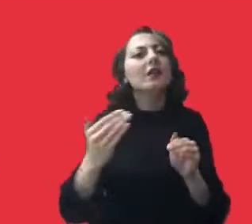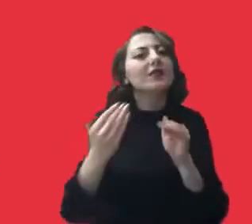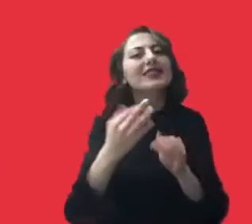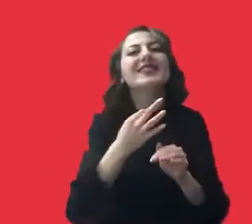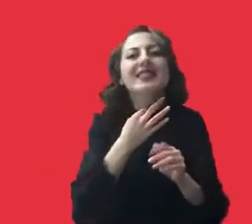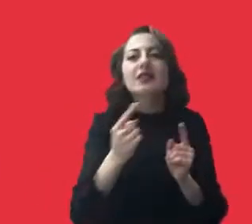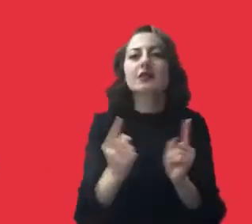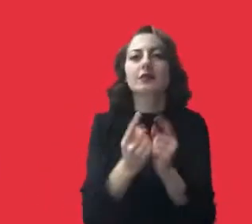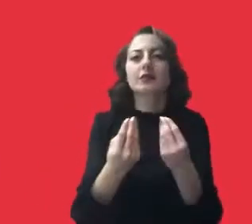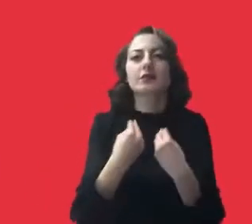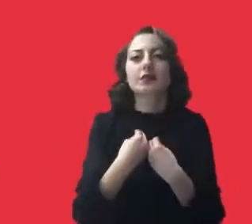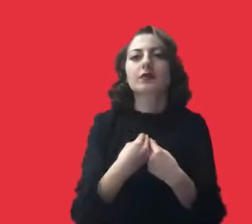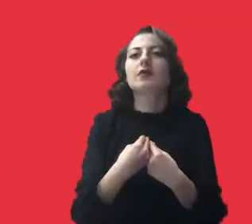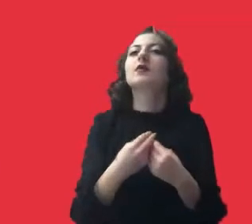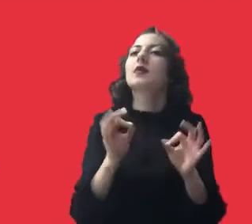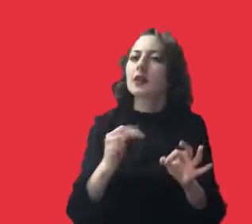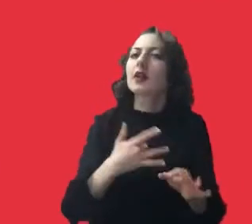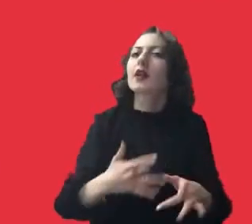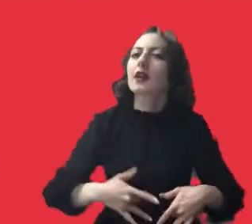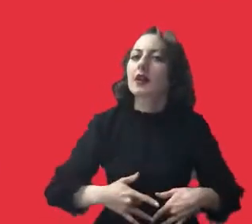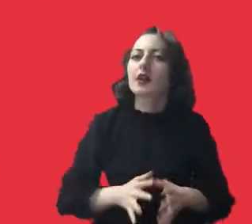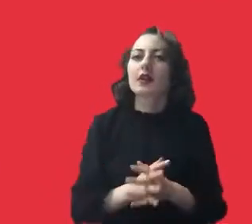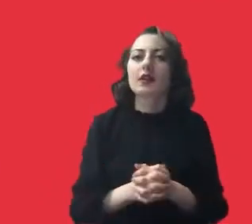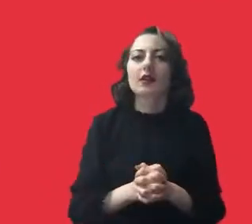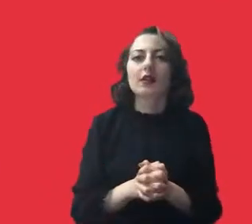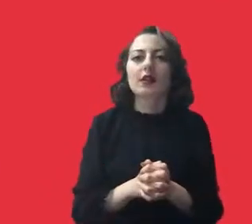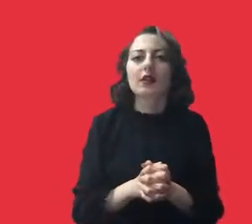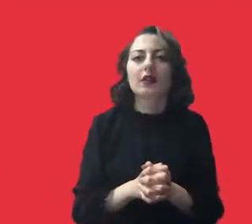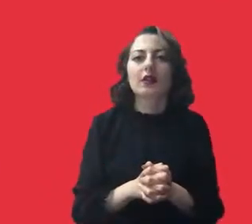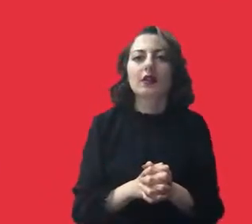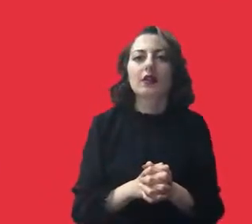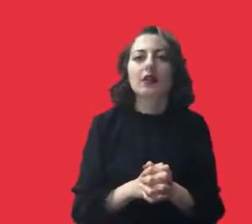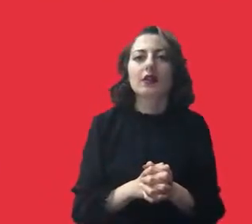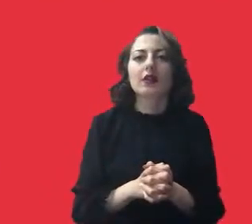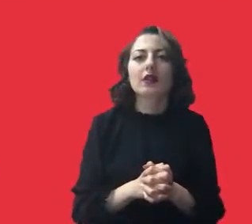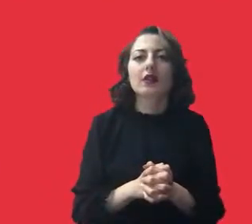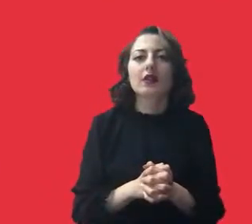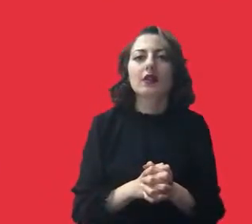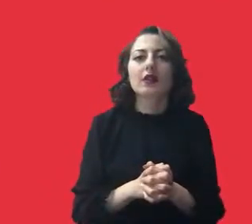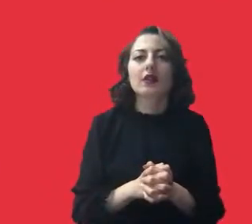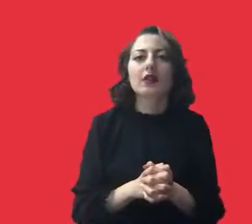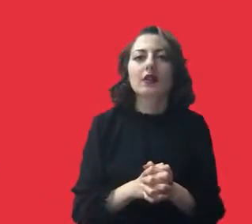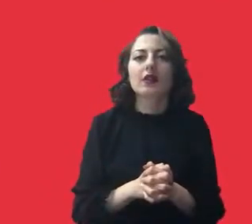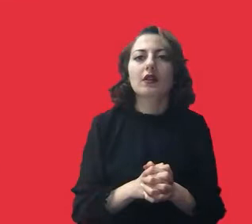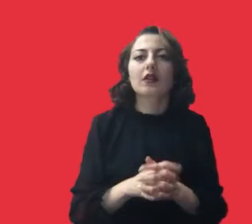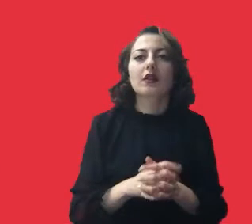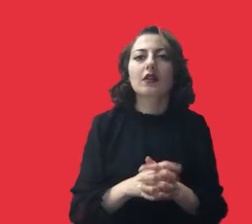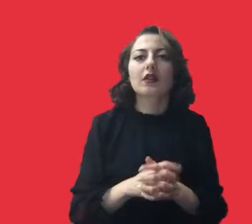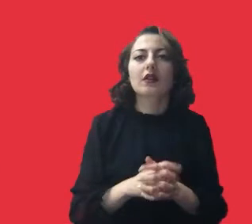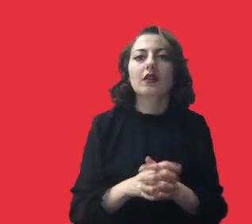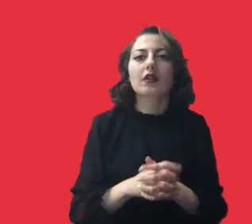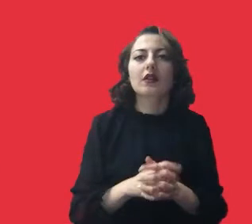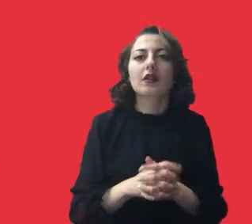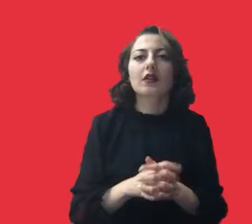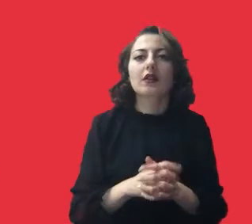talk about memnuniyetle. the support to volunteerism in Turkey? Yes, of course, Aslında gladly. GIZ anlatmak için biraz daha GIZ, I Türkiye-Almanya think